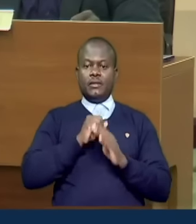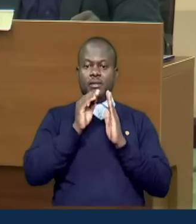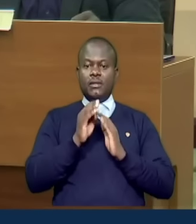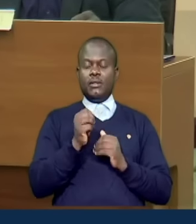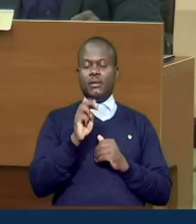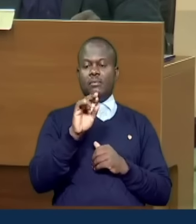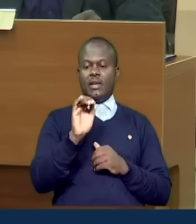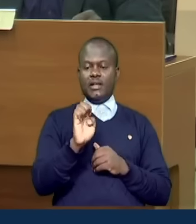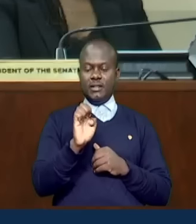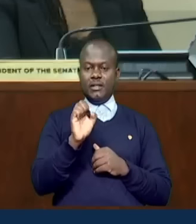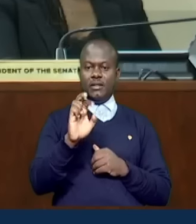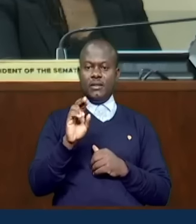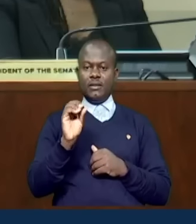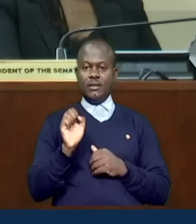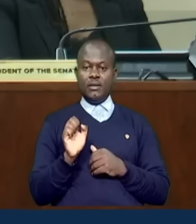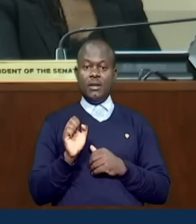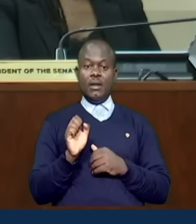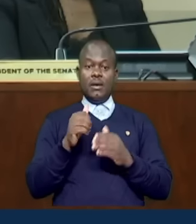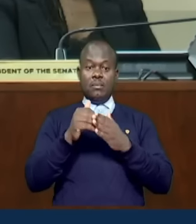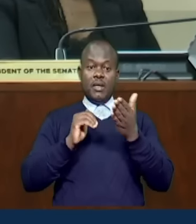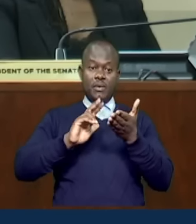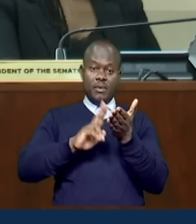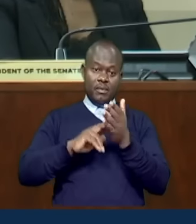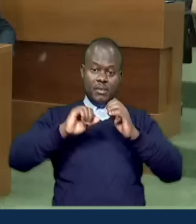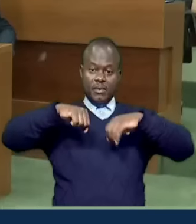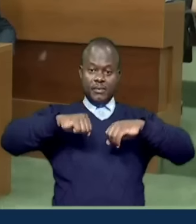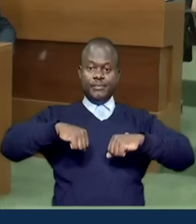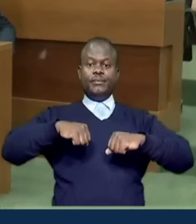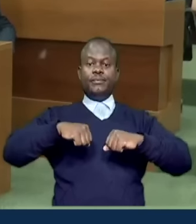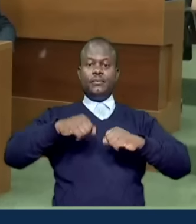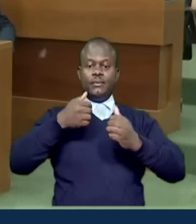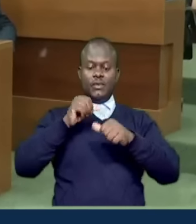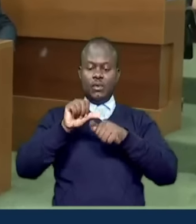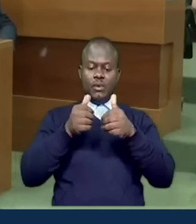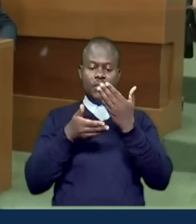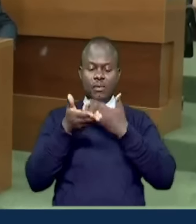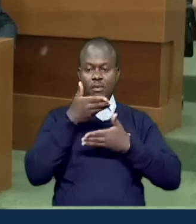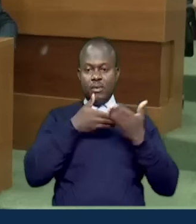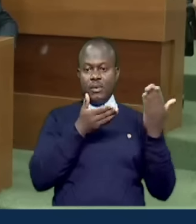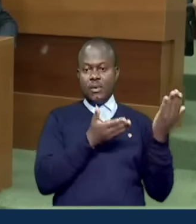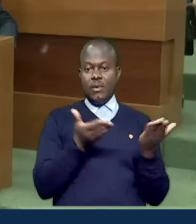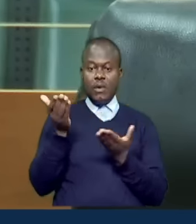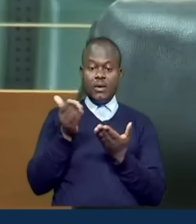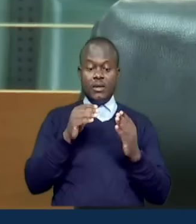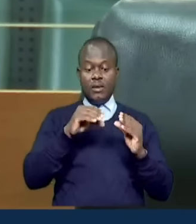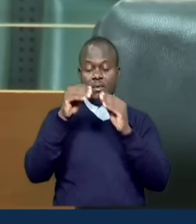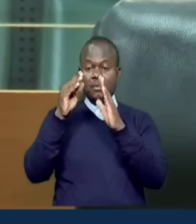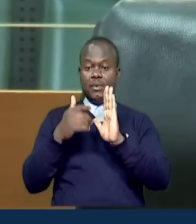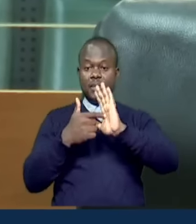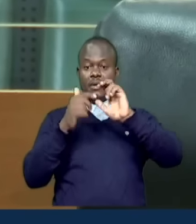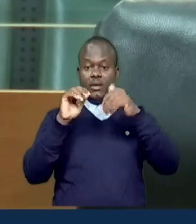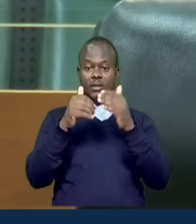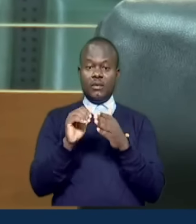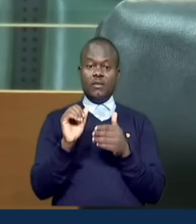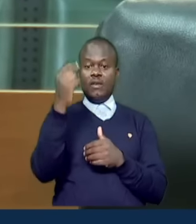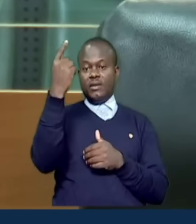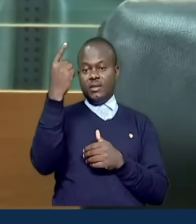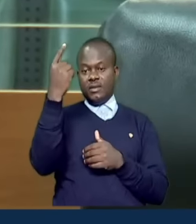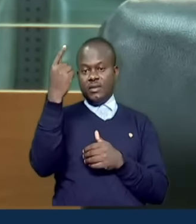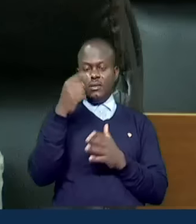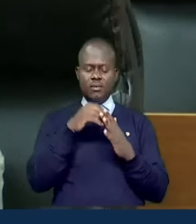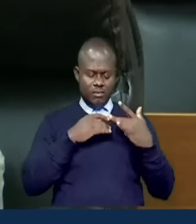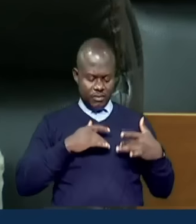Mbere yo kwemeza ishingiro ry'umushinga w'itegeko rigenga amasezerano hagati y'u Rwanda n'Ubwongereza ku bijyanye no kwakira abimukira abasenateri bagaragaje ko ku isonga ari ubumuntu